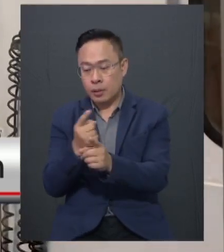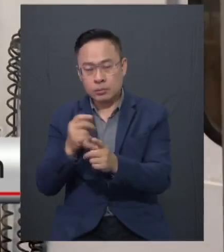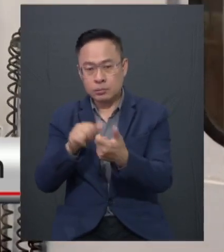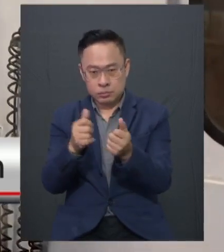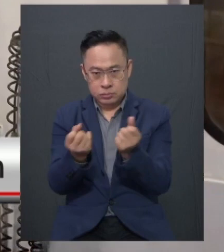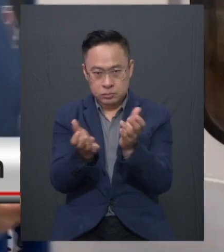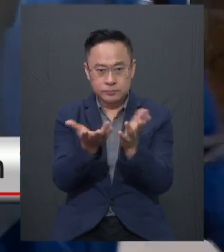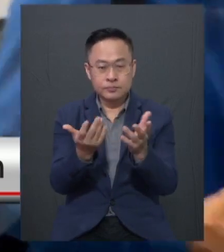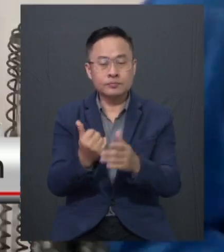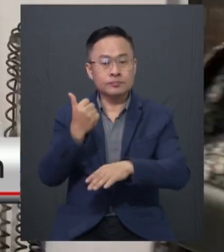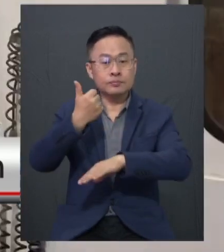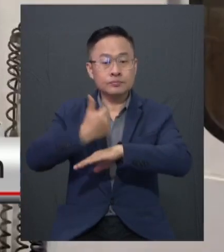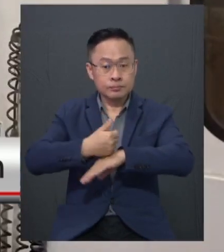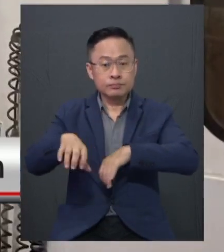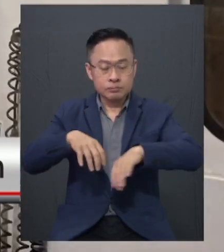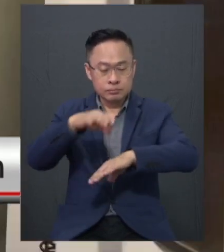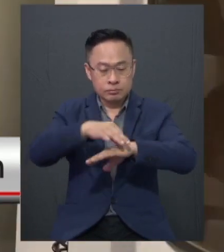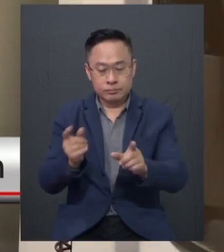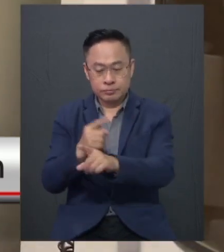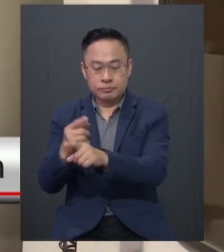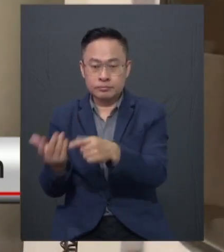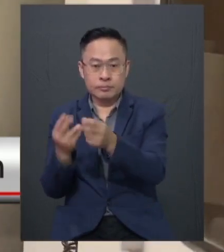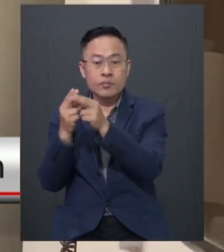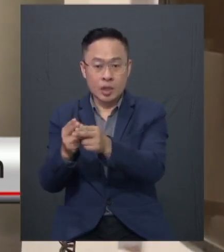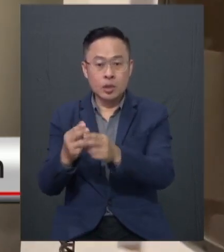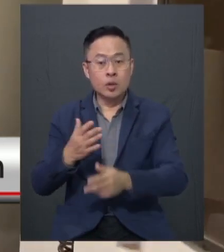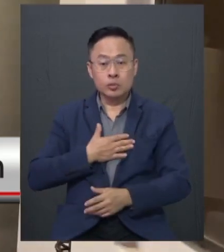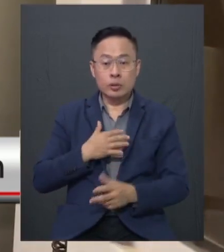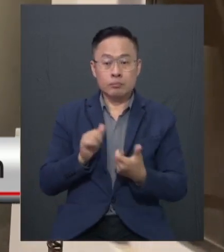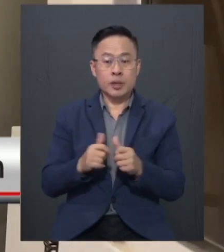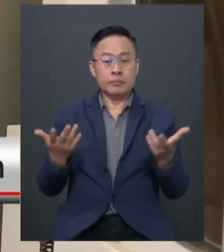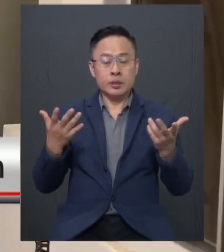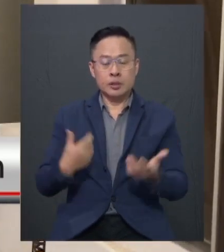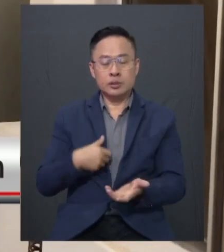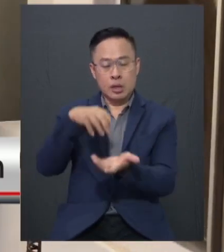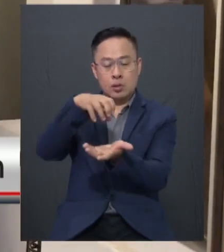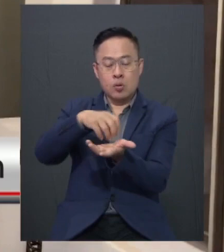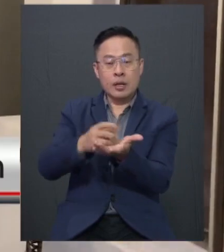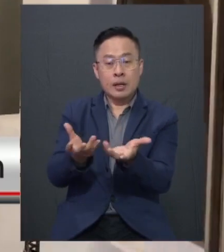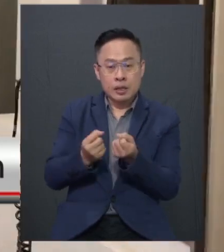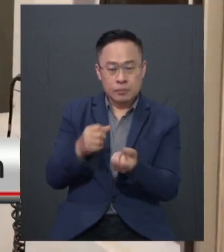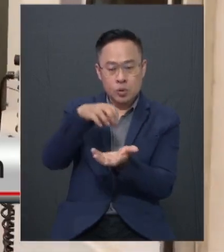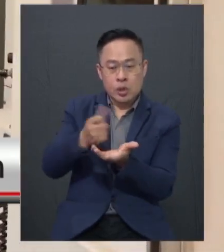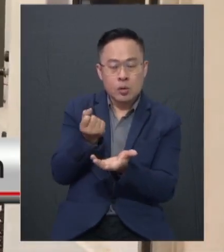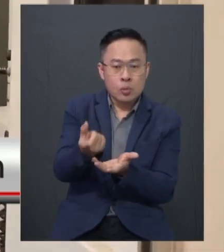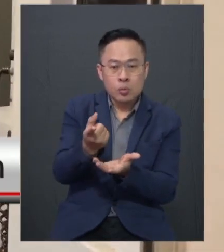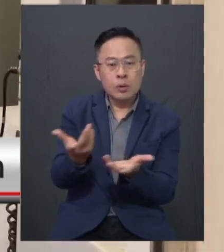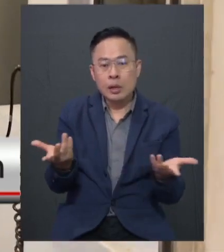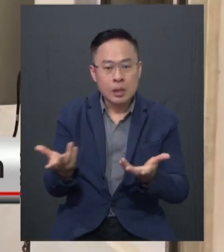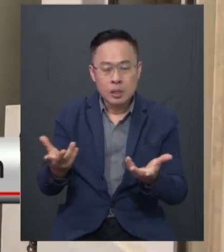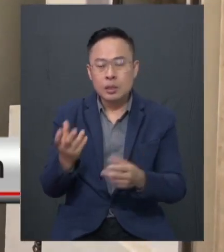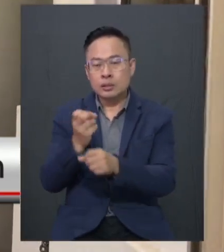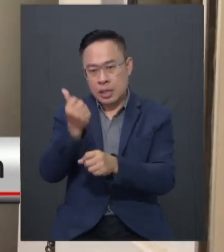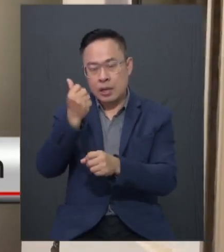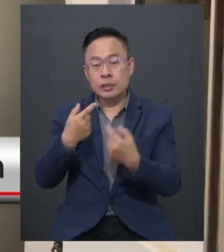ก็ให้เป็นการตัดสินใจของโค้ชละกันนะครับส่วนตัวเล่นตรงไหนก็ได้ครับจะมีฟิลตัวรับก็ได้จะเซ็นเตอร์ฮาฟก็ได้แล้วก็อยากให้แฟนบอล